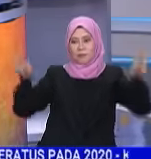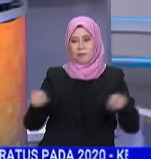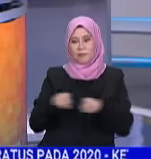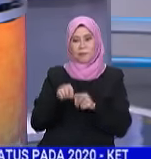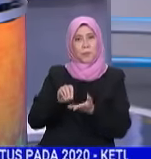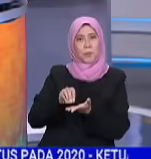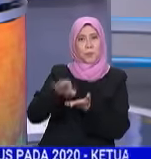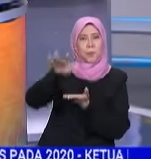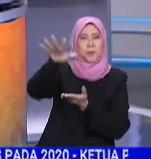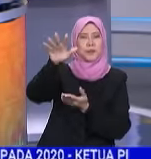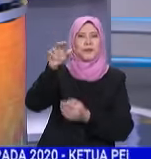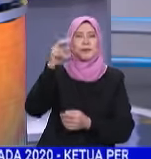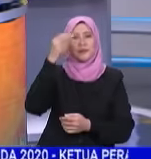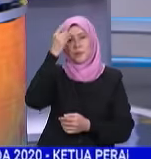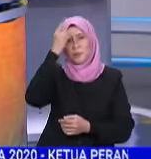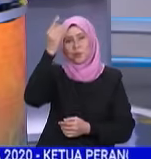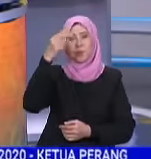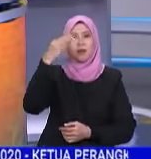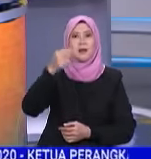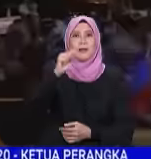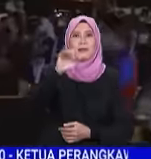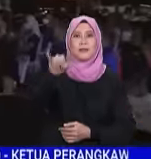pangsapuri Datuk Hajah